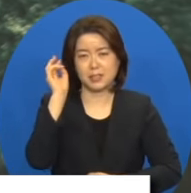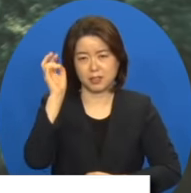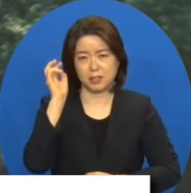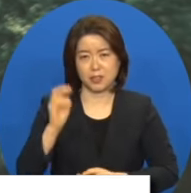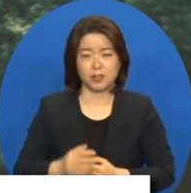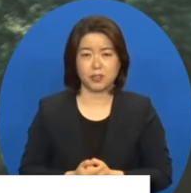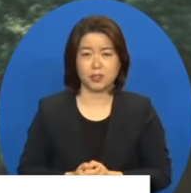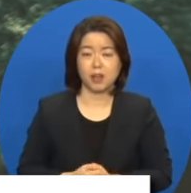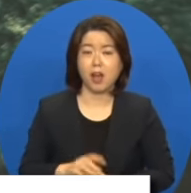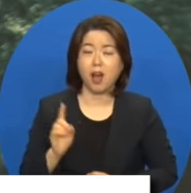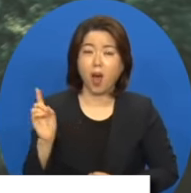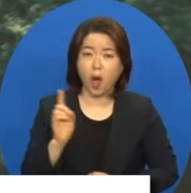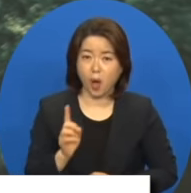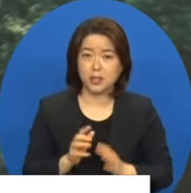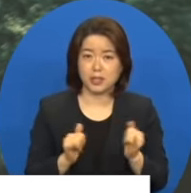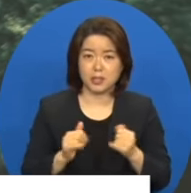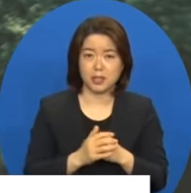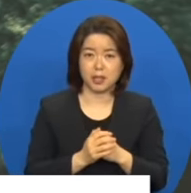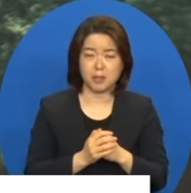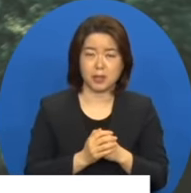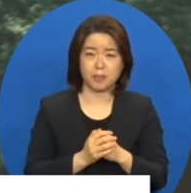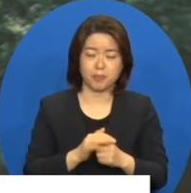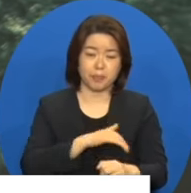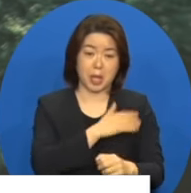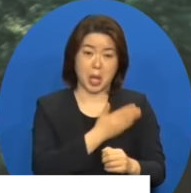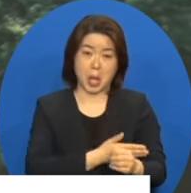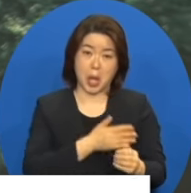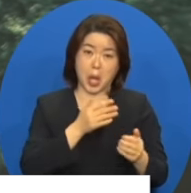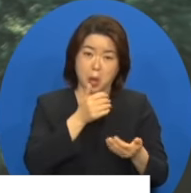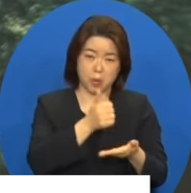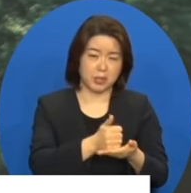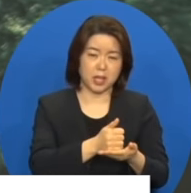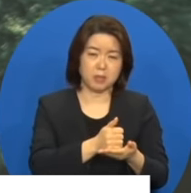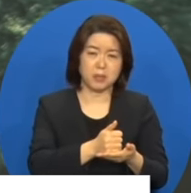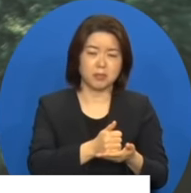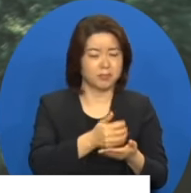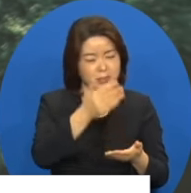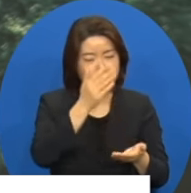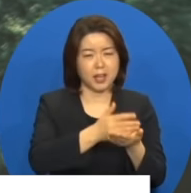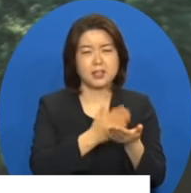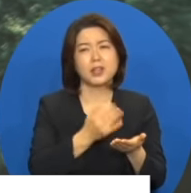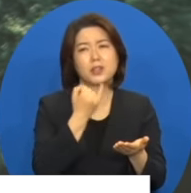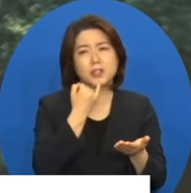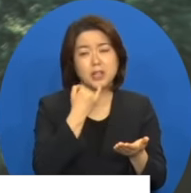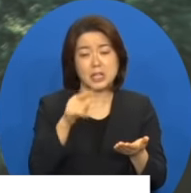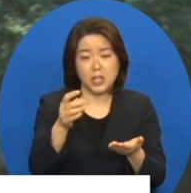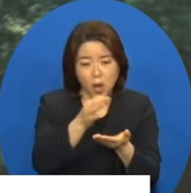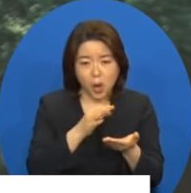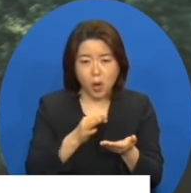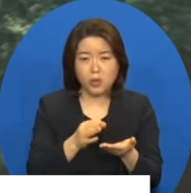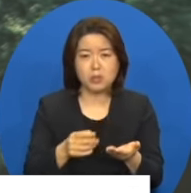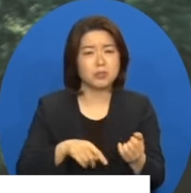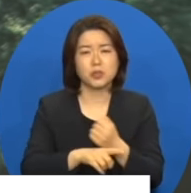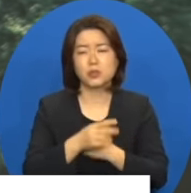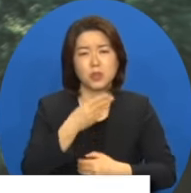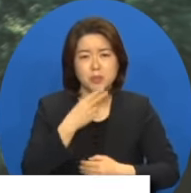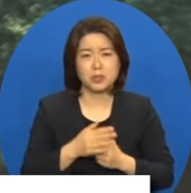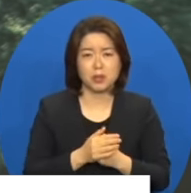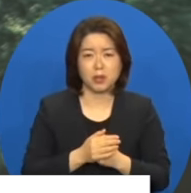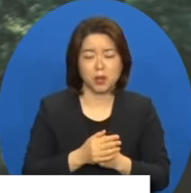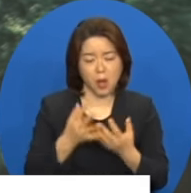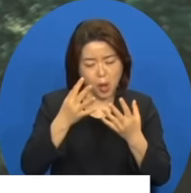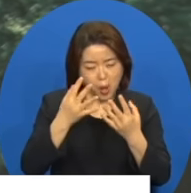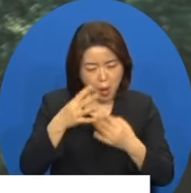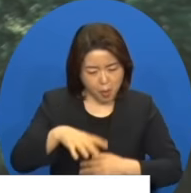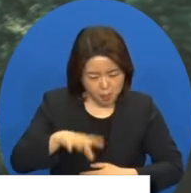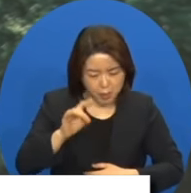분에게는 권사님은 하지 않으셔도 돼요. 권사님이 이런 헌금 하실 이유가 없어요. 권사님이 우선 먹고